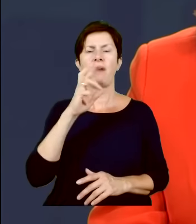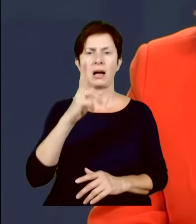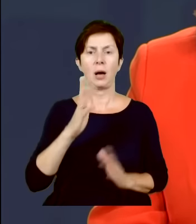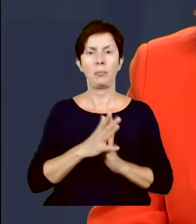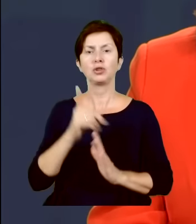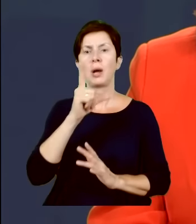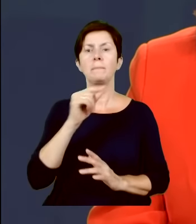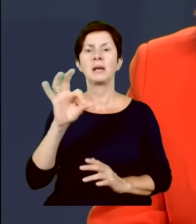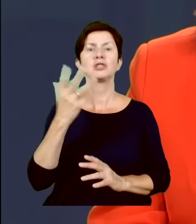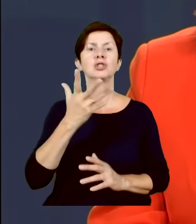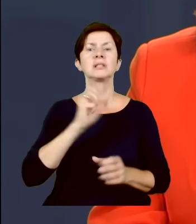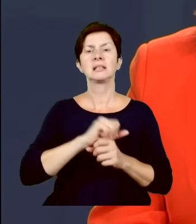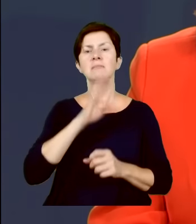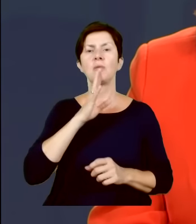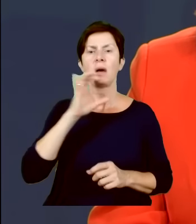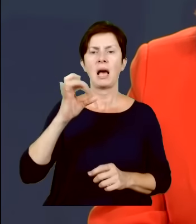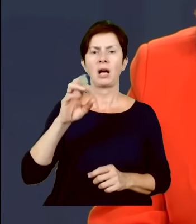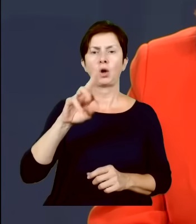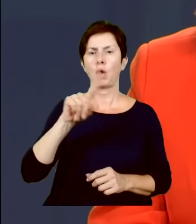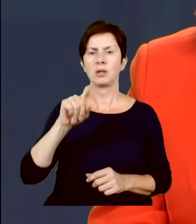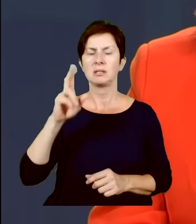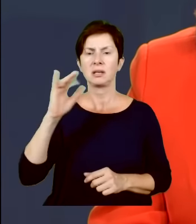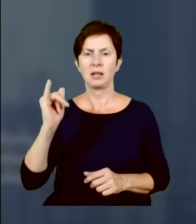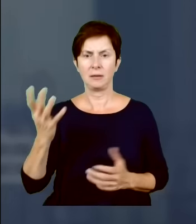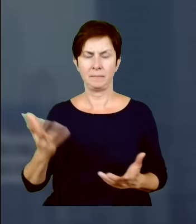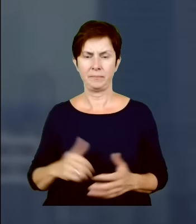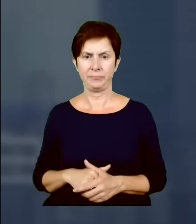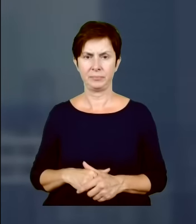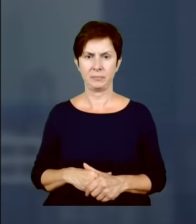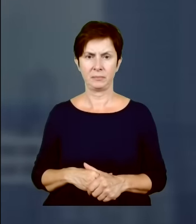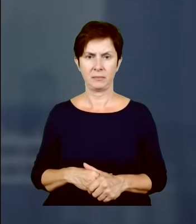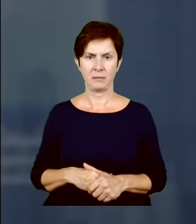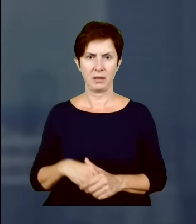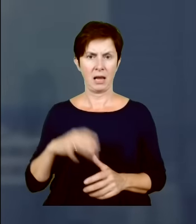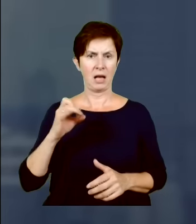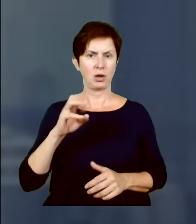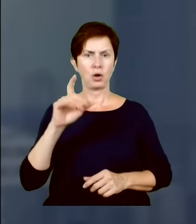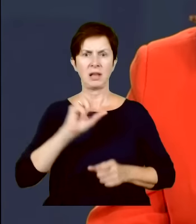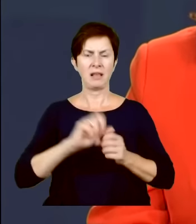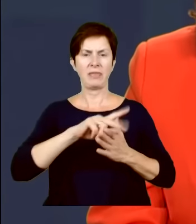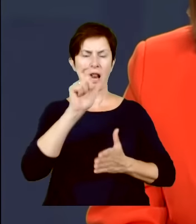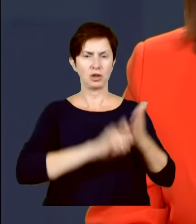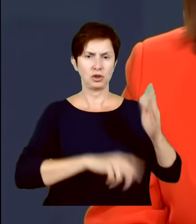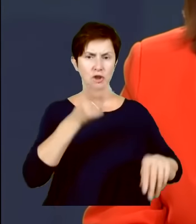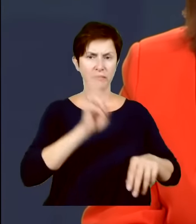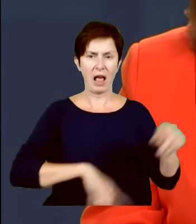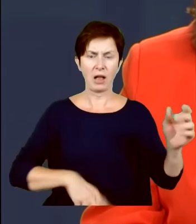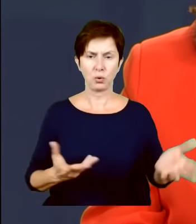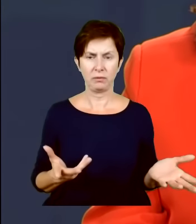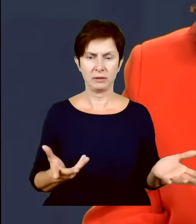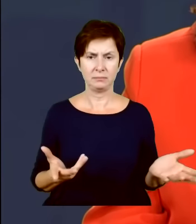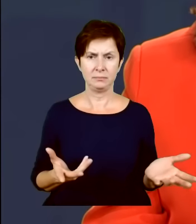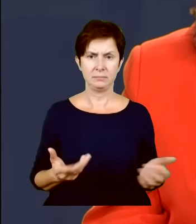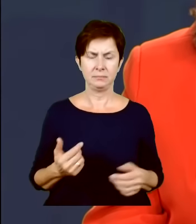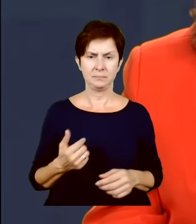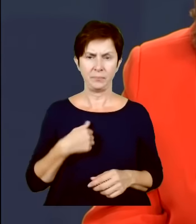jednego grockiego Proszę mi to pokazać Przecież grocki nawet nie jest na liście świadków już nie podpowiadam podpowiadał panu posłowi